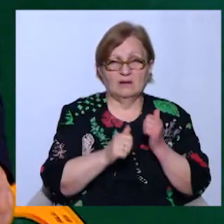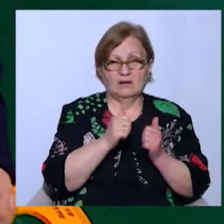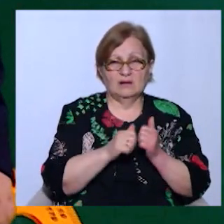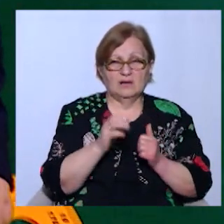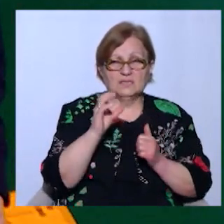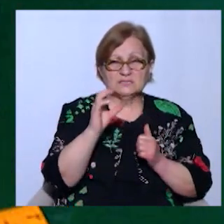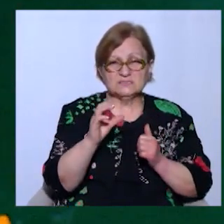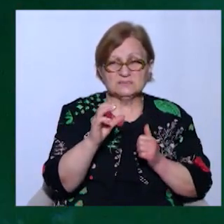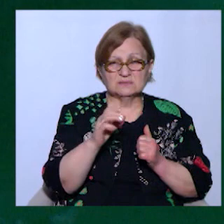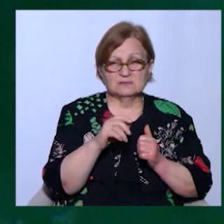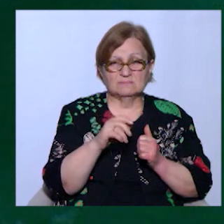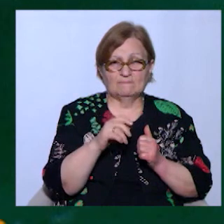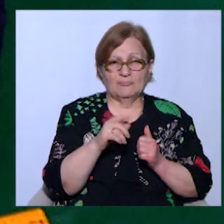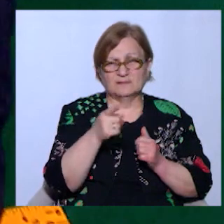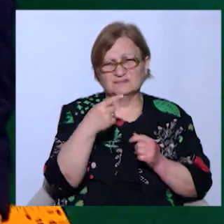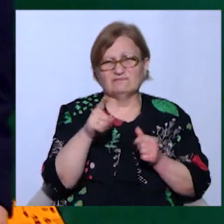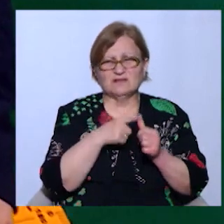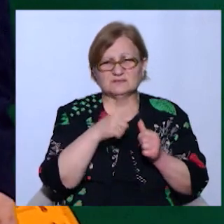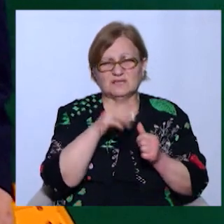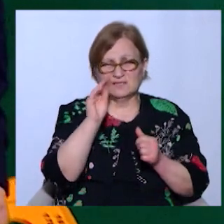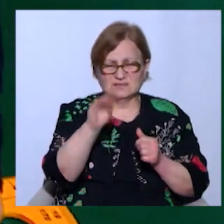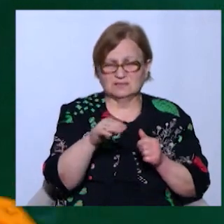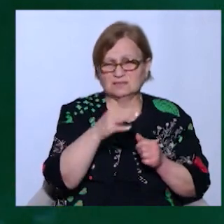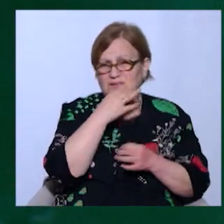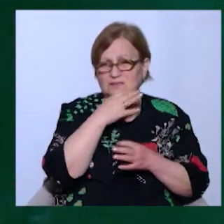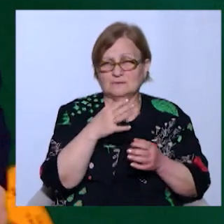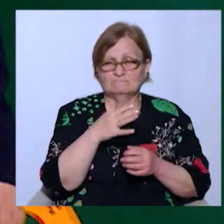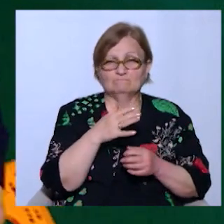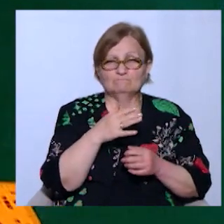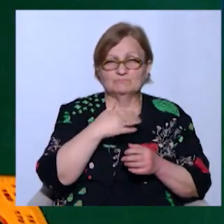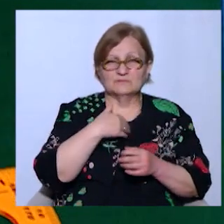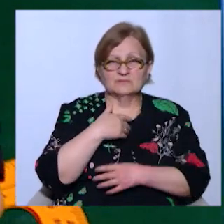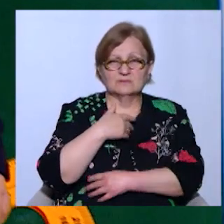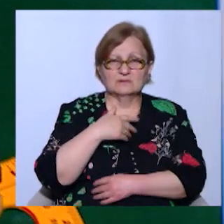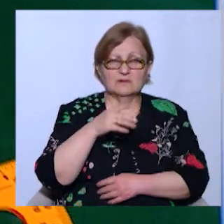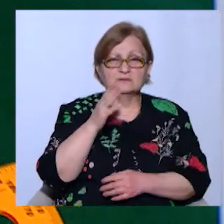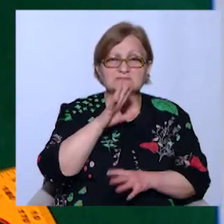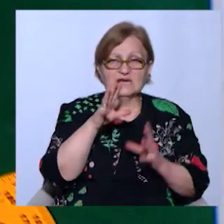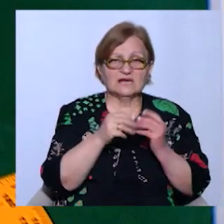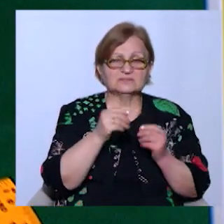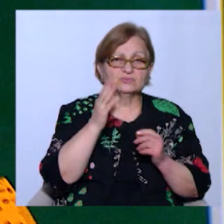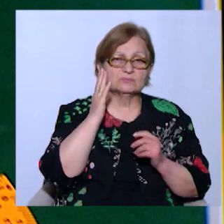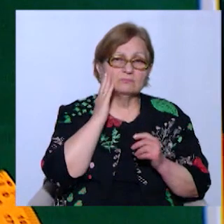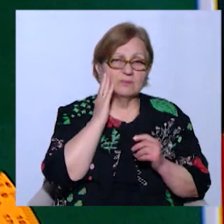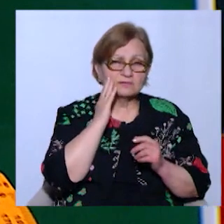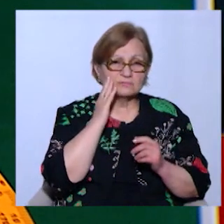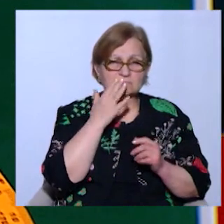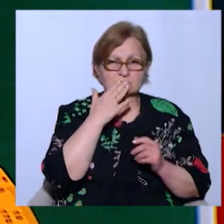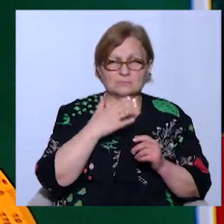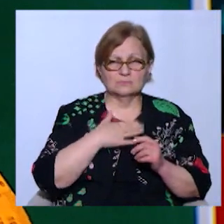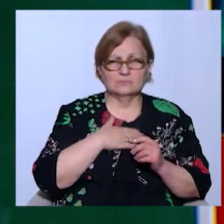არანაირი შეცდომა არ არის, აქ რომ დააწეროთ სულ რაღაცა T. მაგრამ შეთანხმებული ვართ, მართკუთხა სამკუთხედში მართკუთხესთან